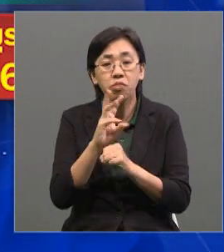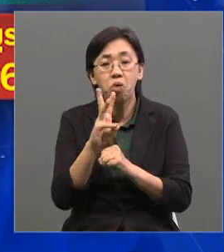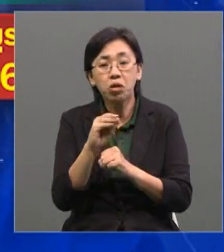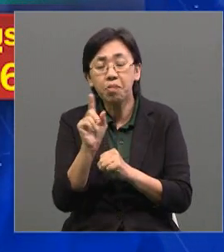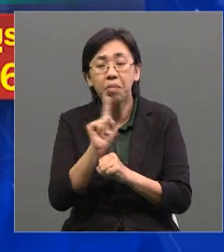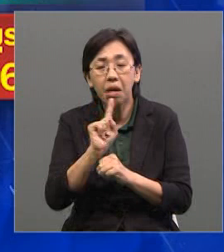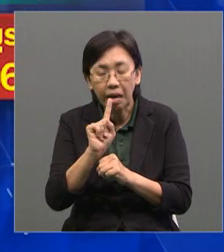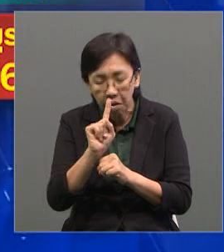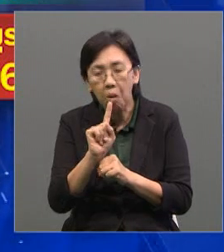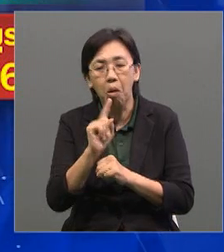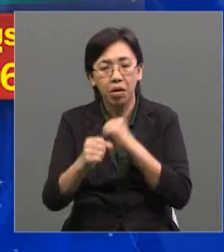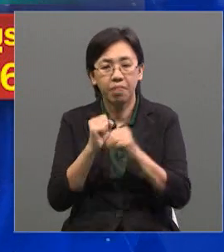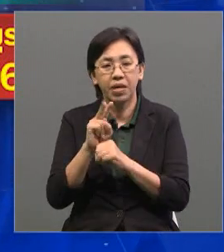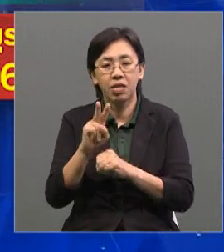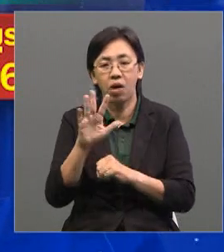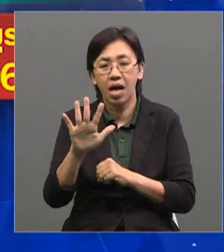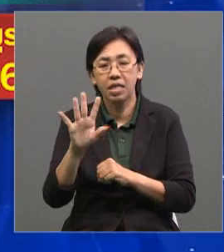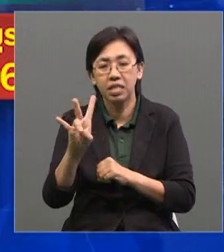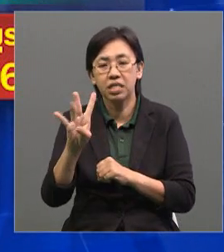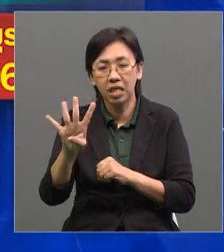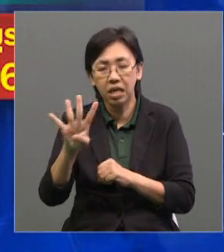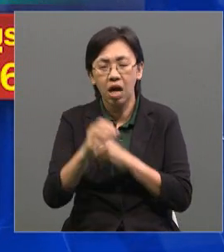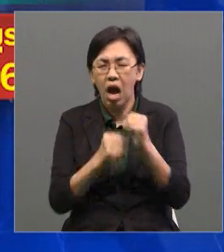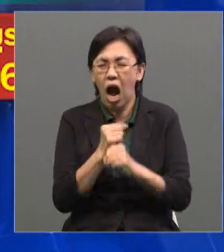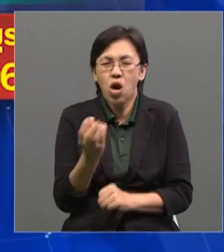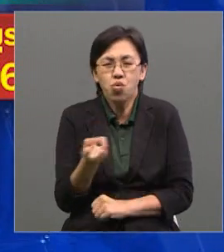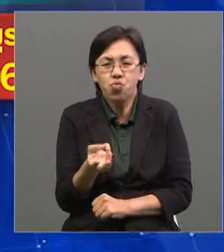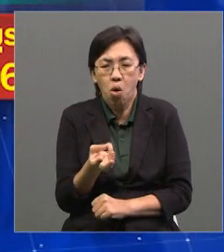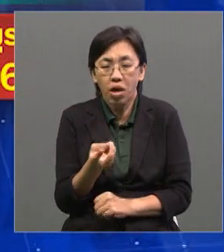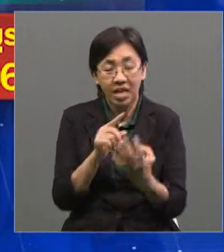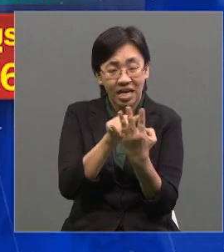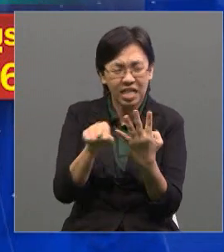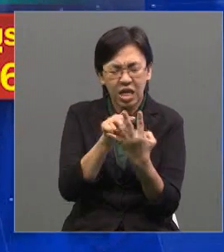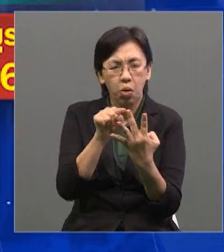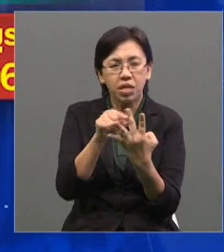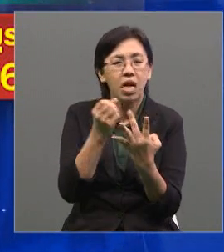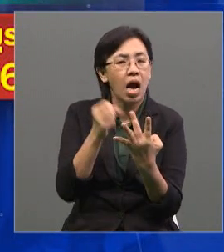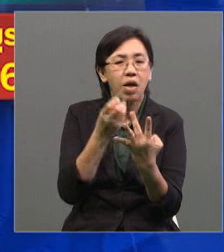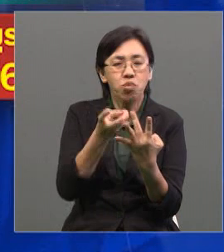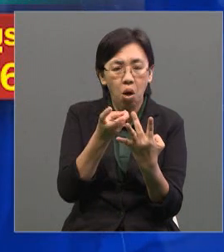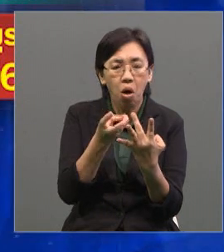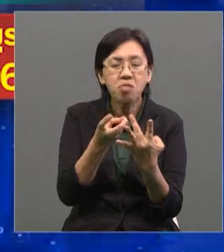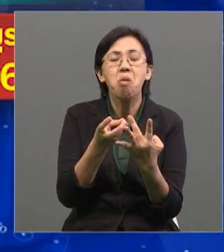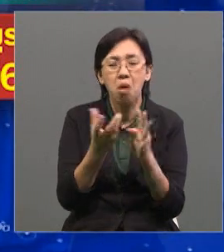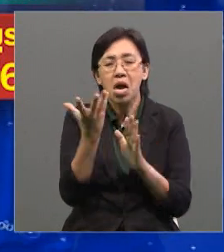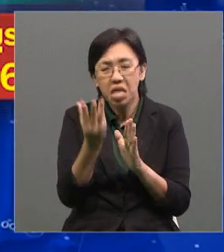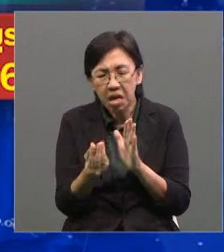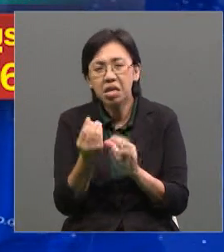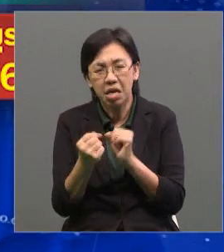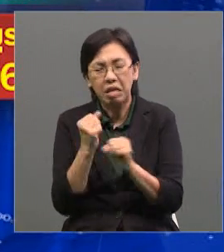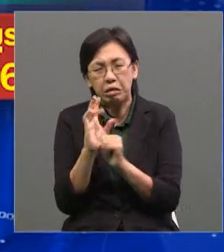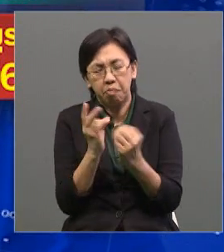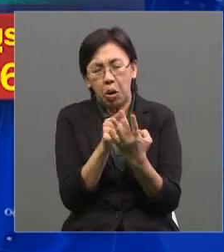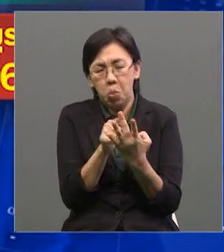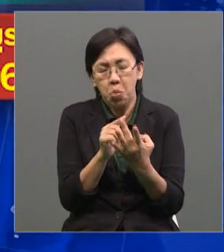ยาวฮะปี 74โน่นนะครับถือว่าเป็นผู้ที่อายุน้อยที่สุดในบรรดา 4แคนดิตแล้วก็เหลืออายุราชการมากที่สุด